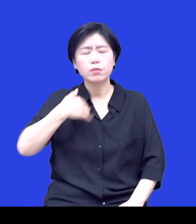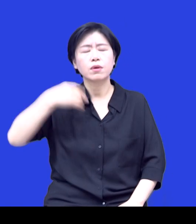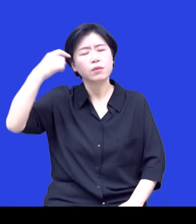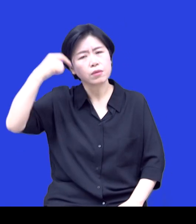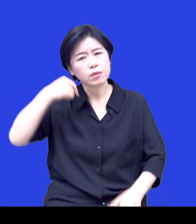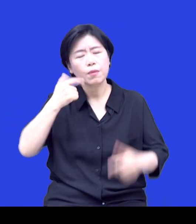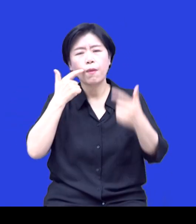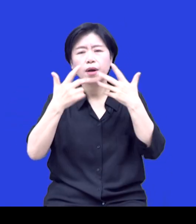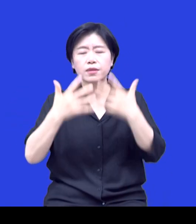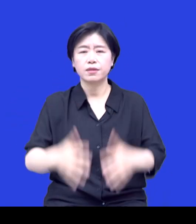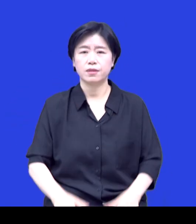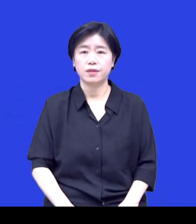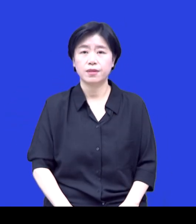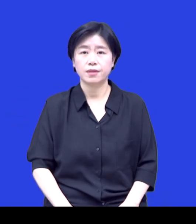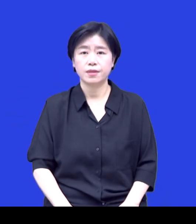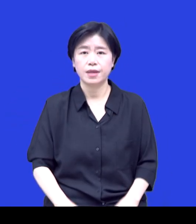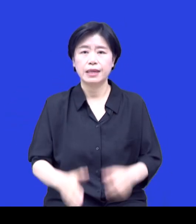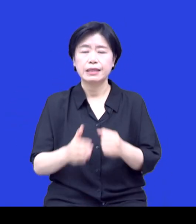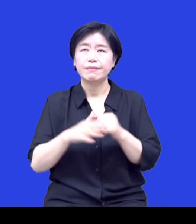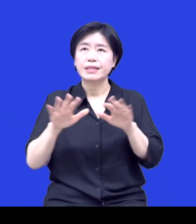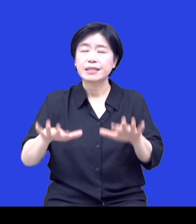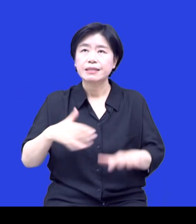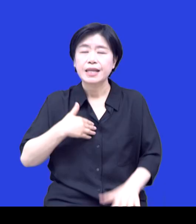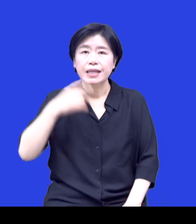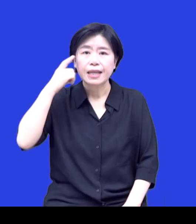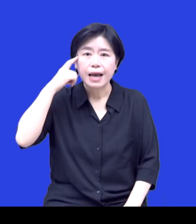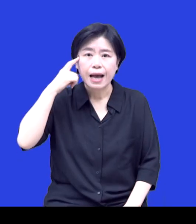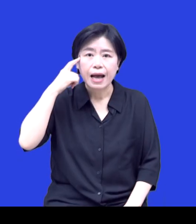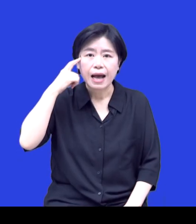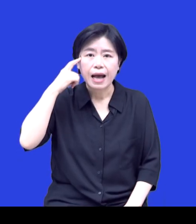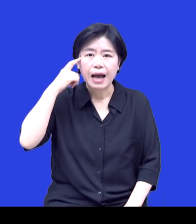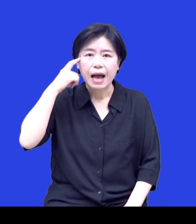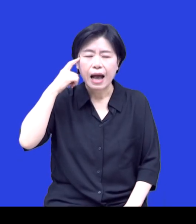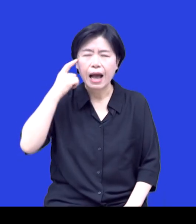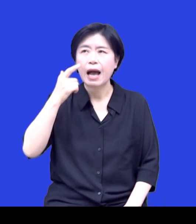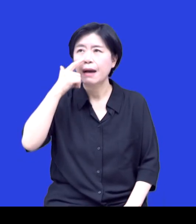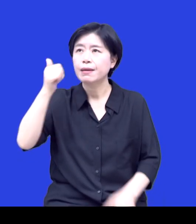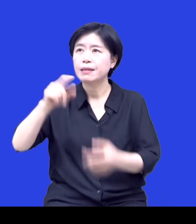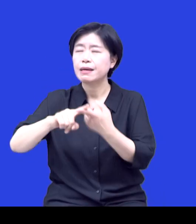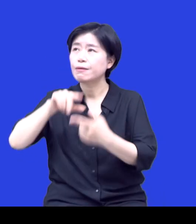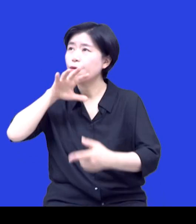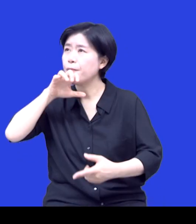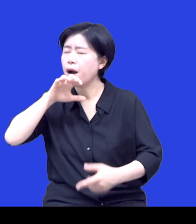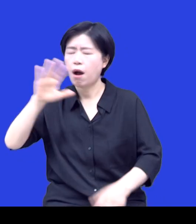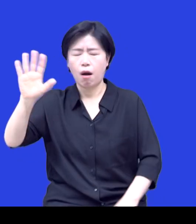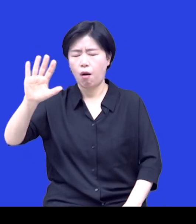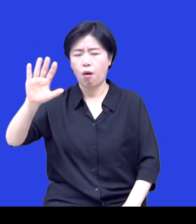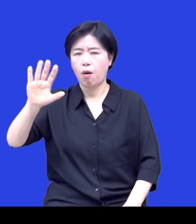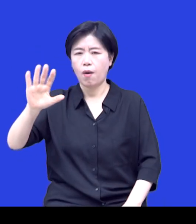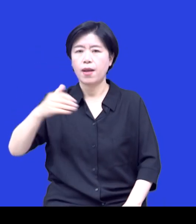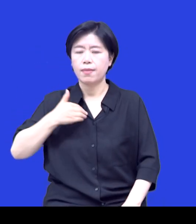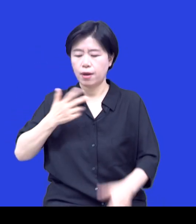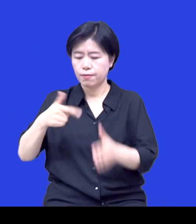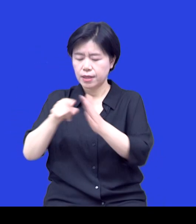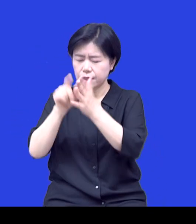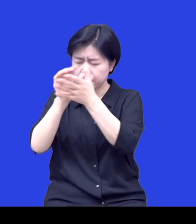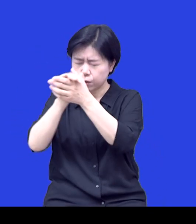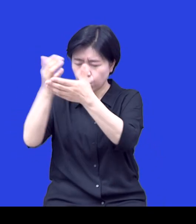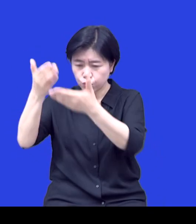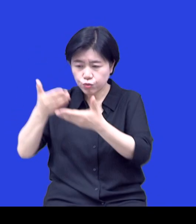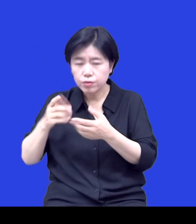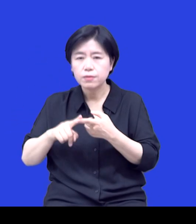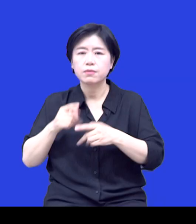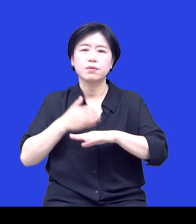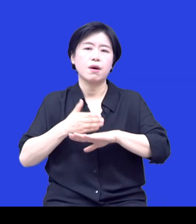그래서 이제 철이 들고 보니 아버지를 원망할 게 아니라 네, 저는 쌓아놓으신 기도에 감사하고 살자 그 생각을 맞습니다. 하죠.